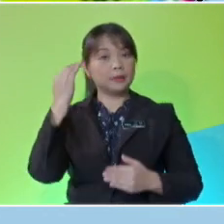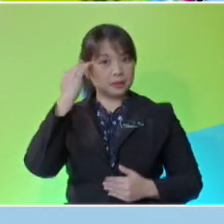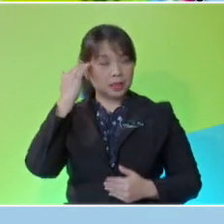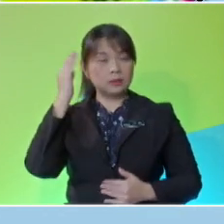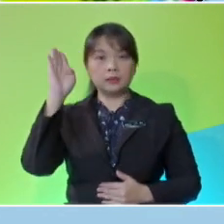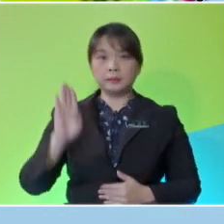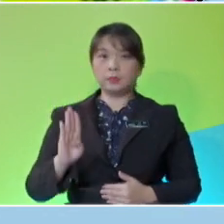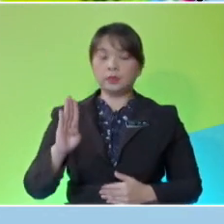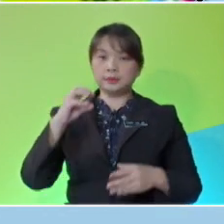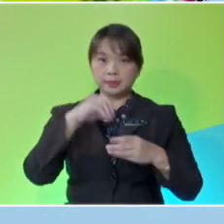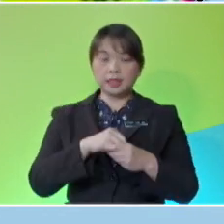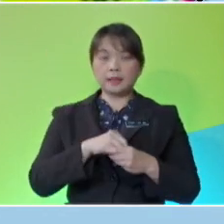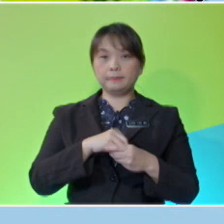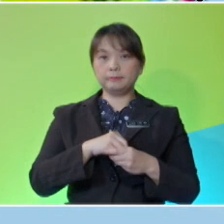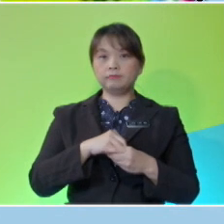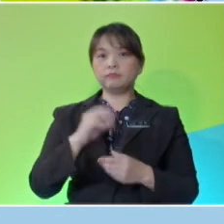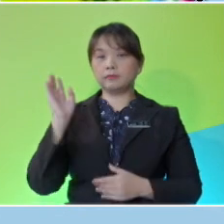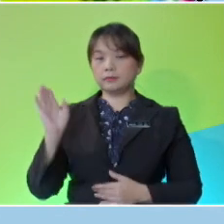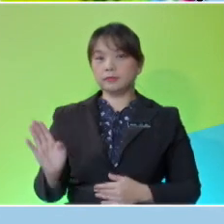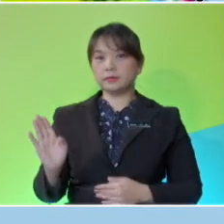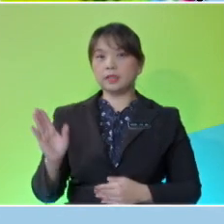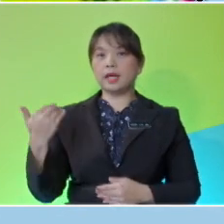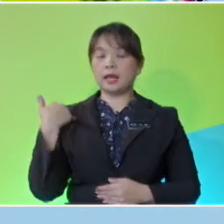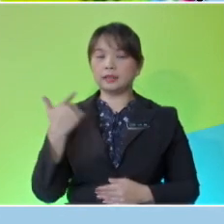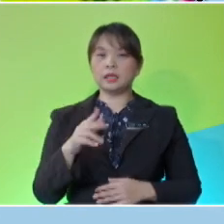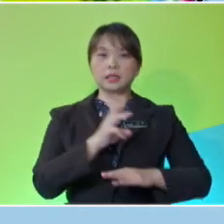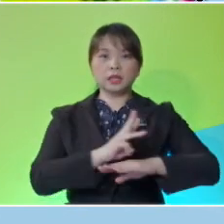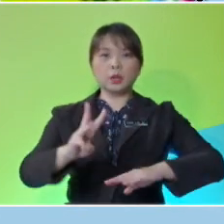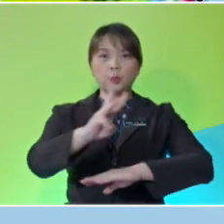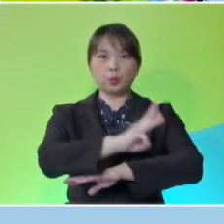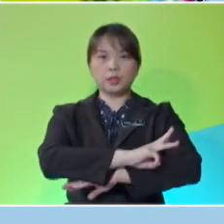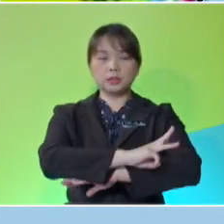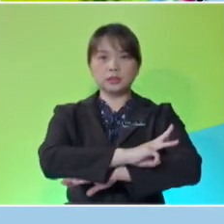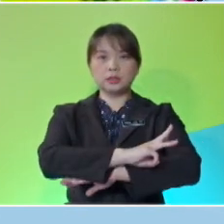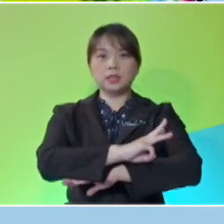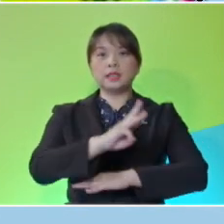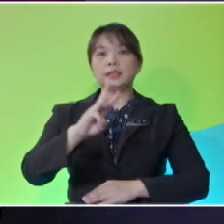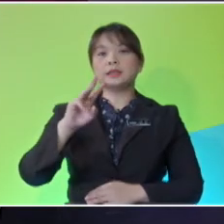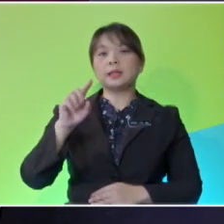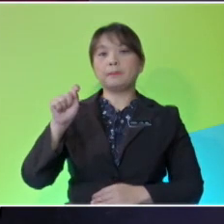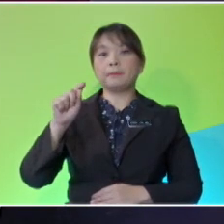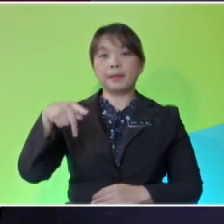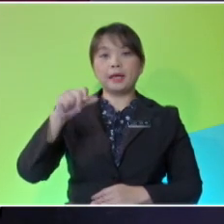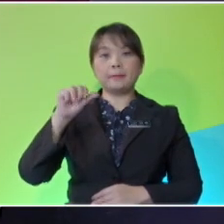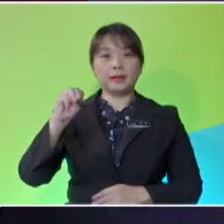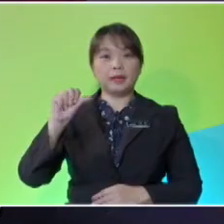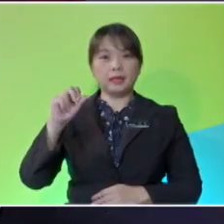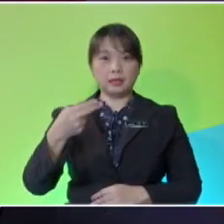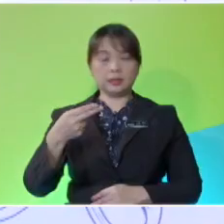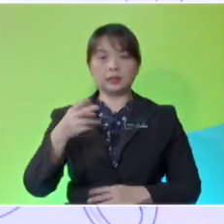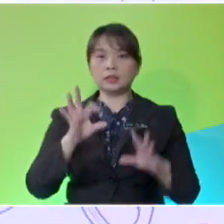di dalam peta yang ditunjukkan itu adalah kawasan bertanam Pama selalunya di dalam peta jika kita lihat